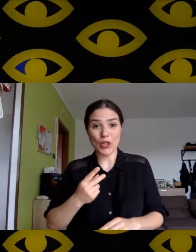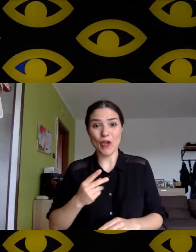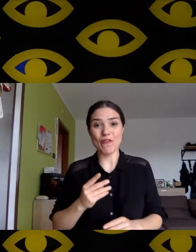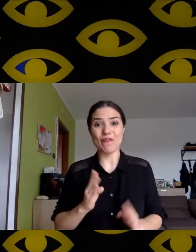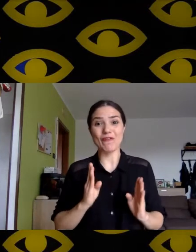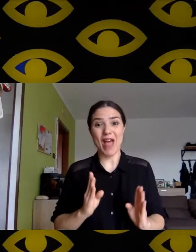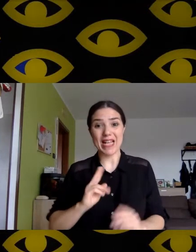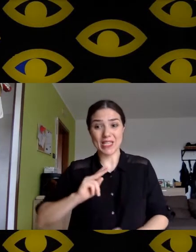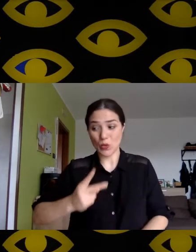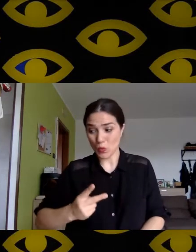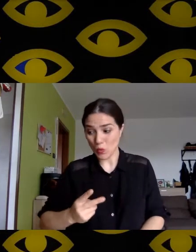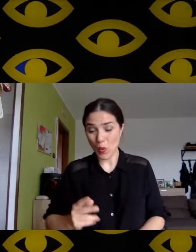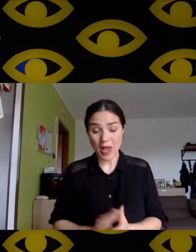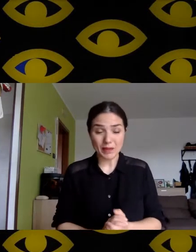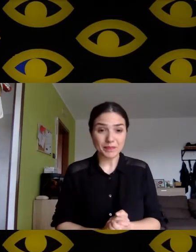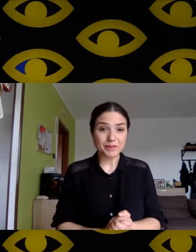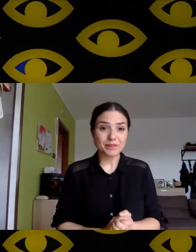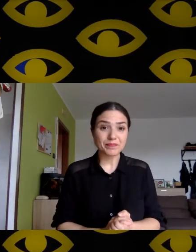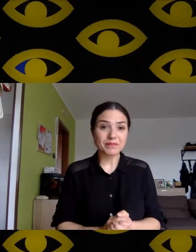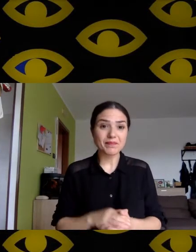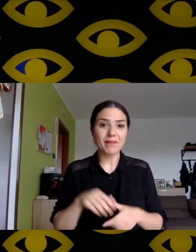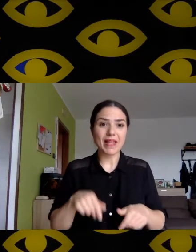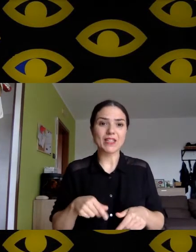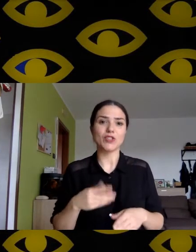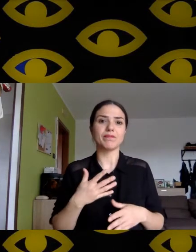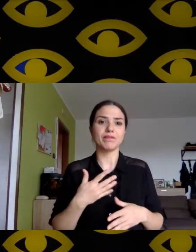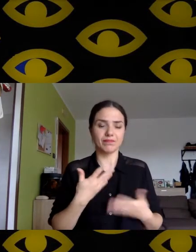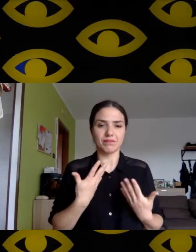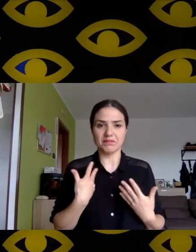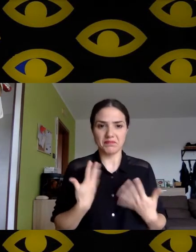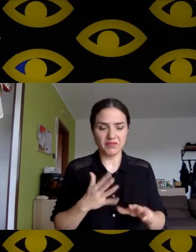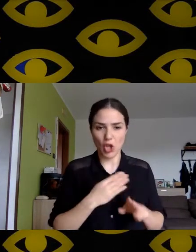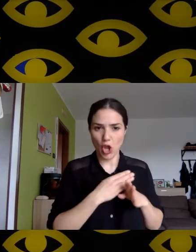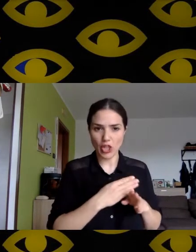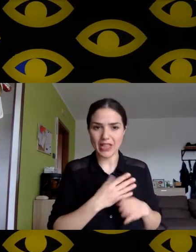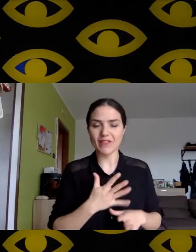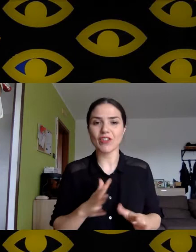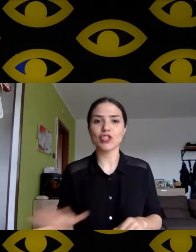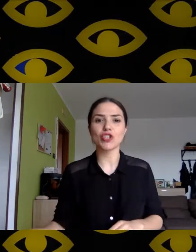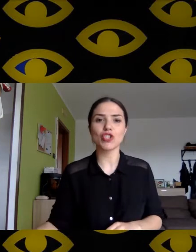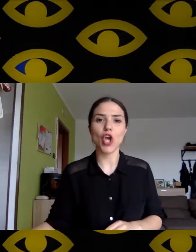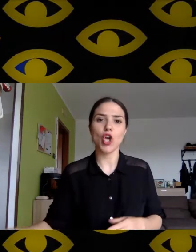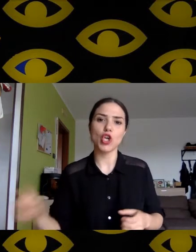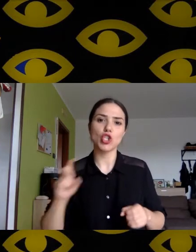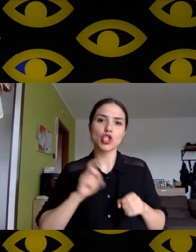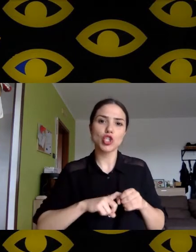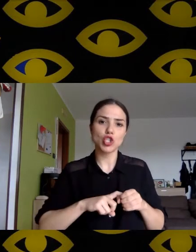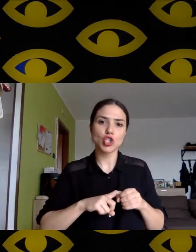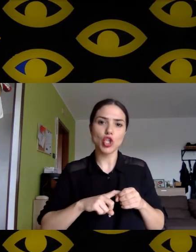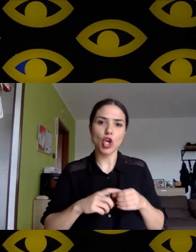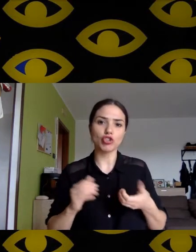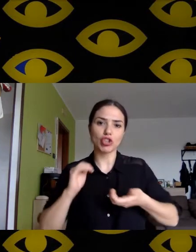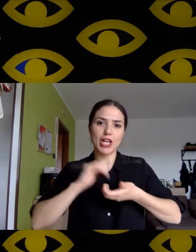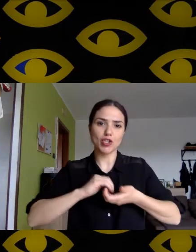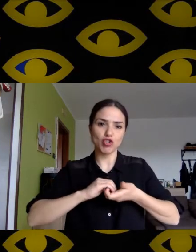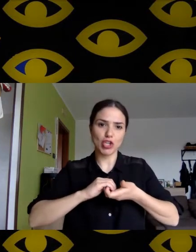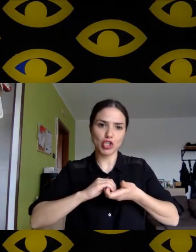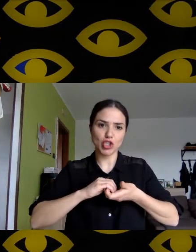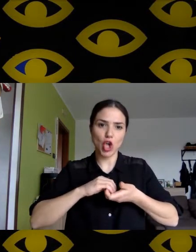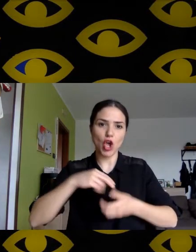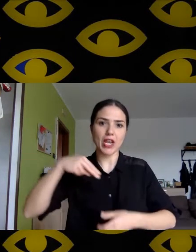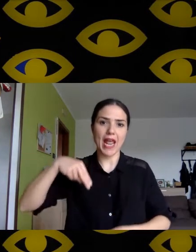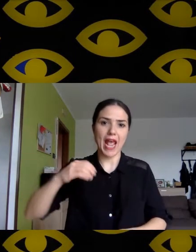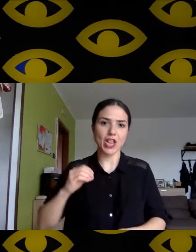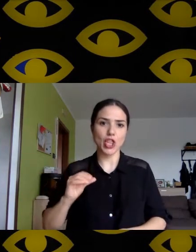Eccoci qua, ho condiviso il link della diretta nella chat dei soci di Noisy Vision, e quindi anche voi